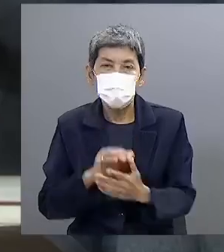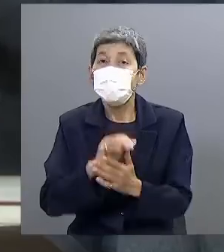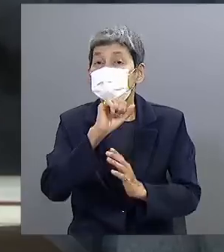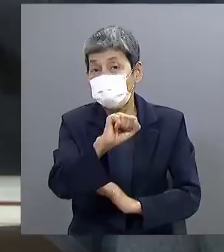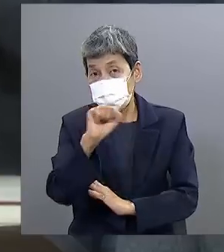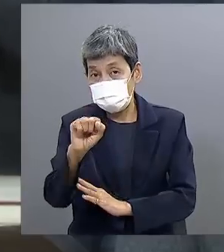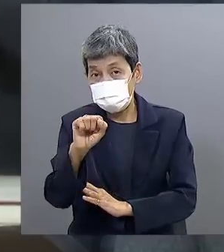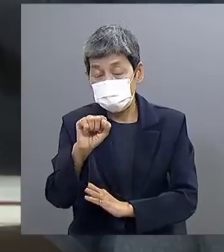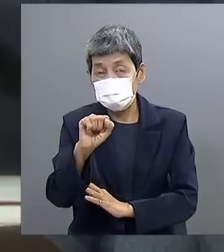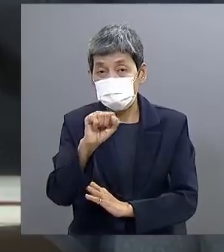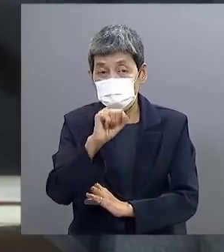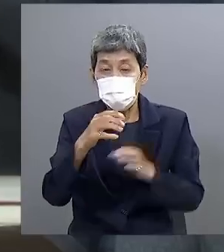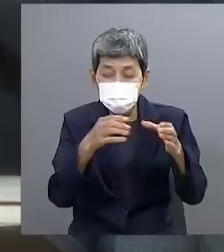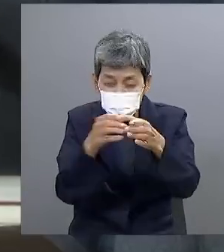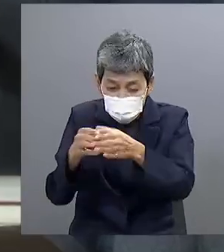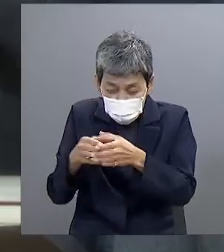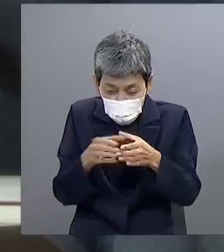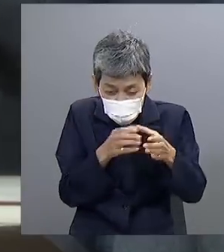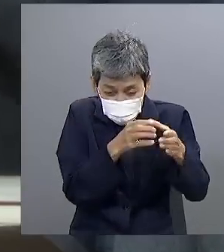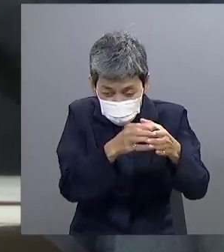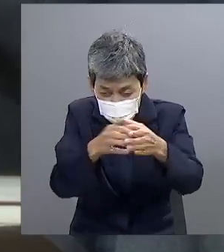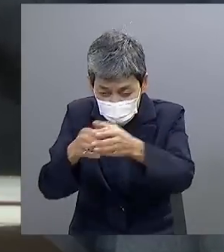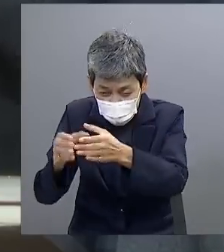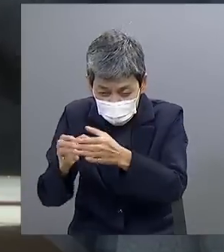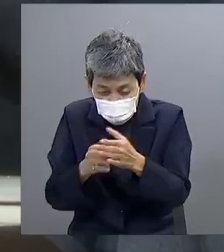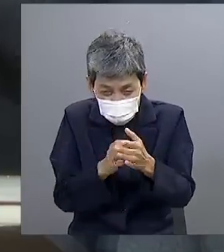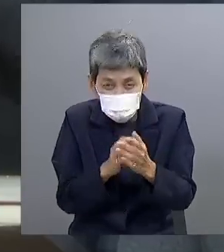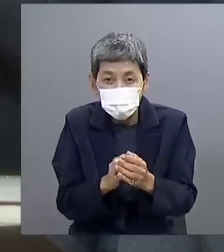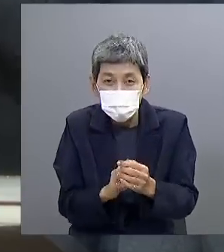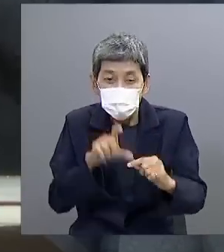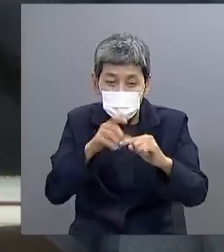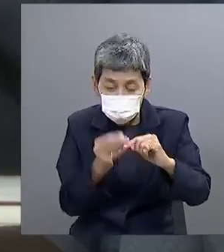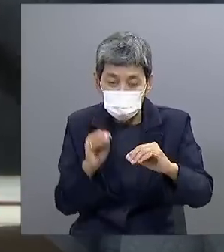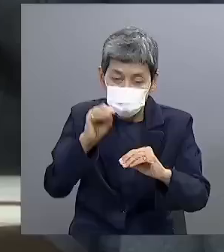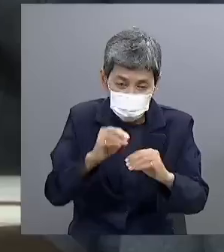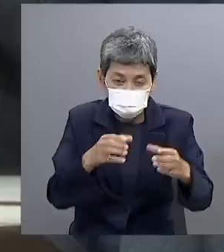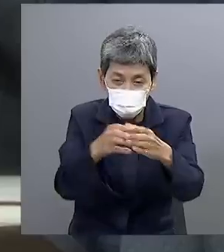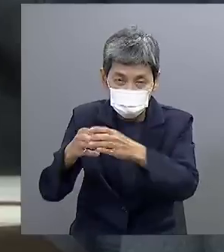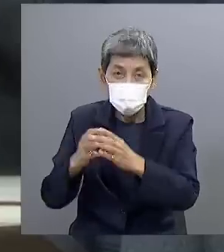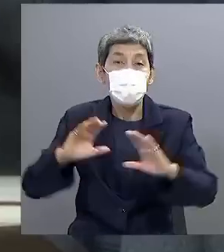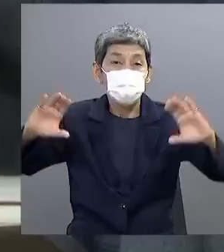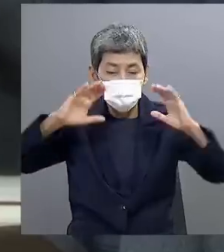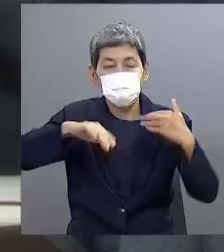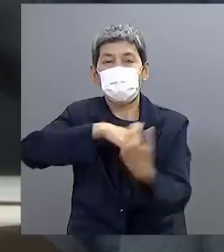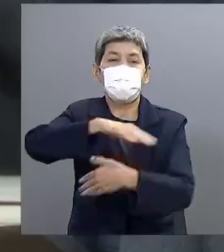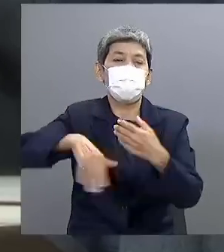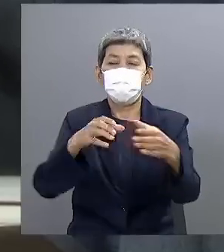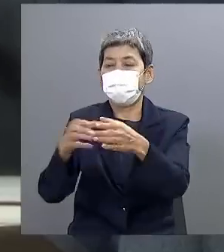พรรคเล็กพรรคน้อยส.ส.ปัดเศษรัฐบาลผ ผสม20กว่าพ